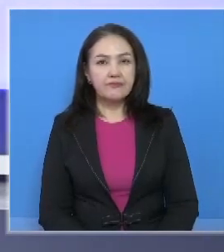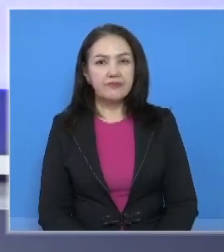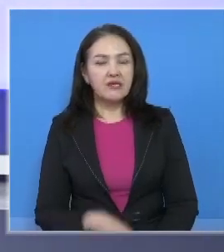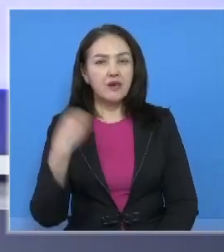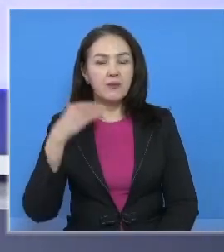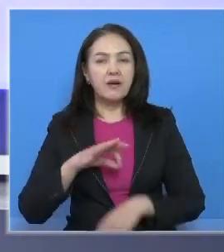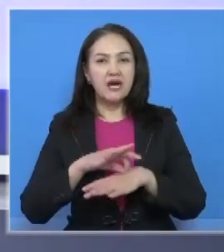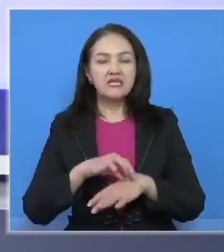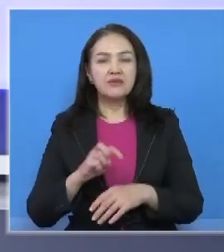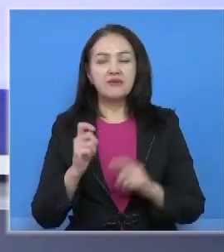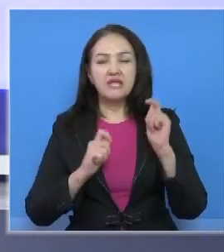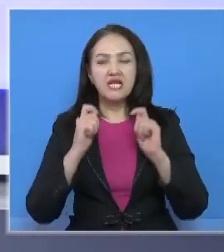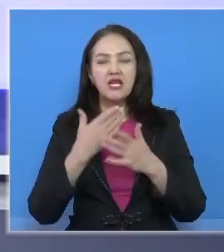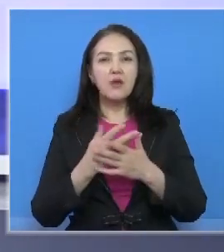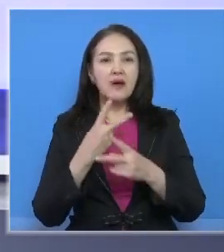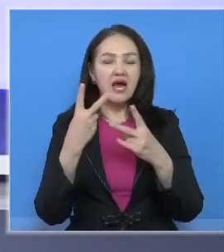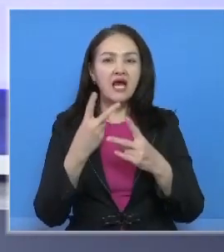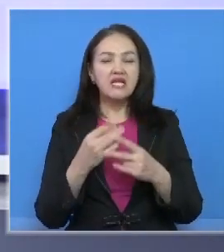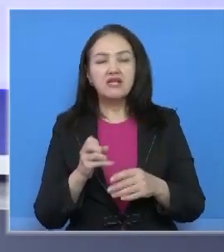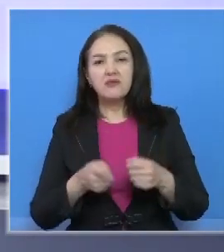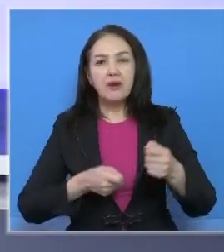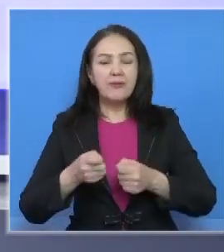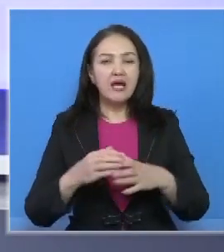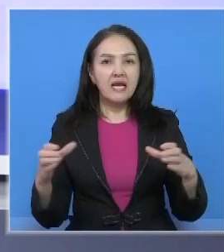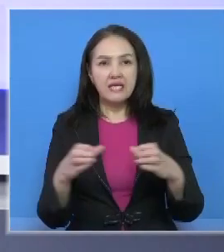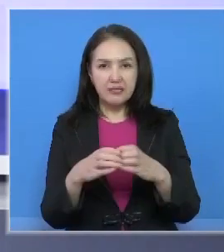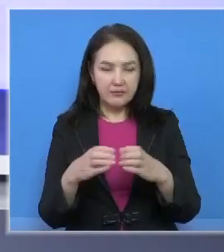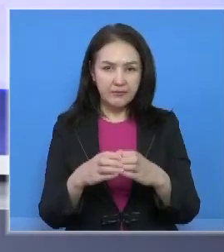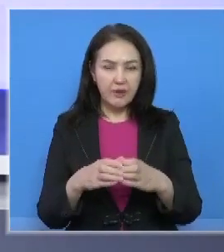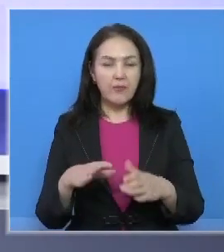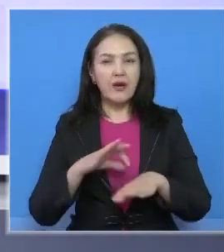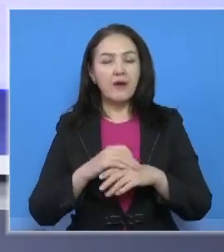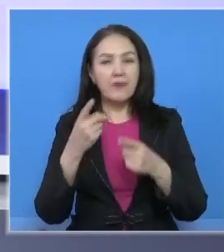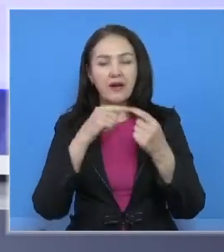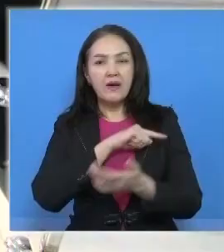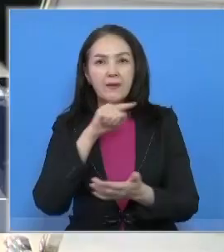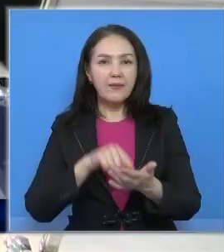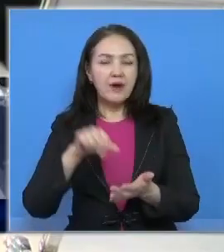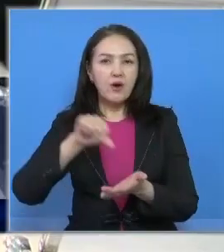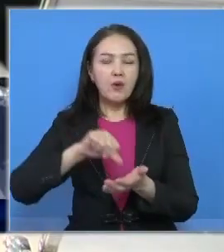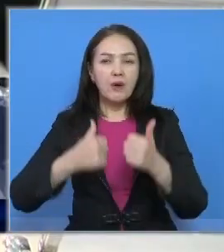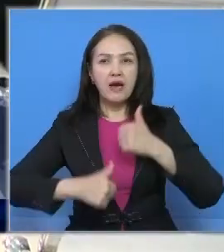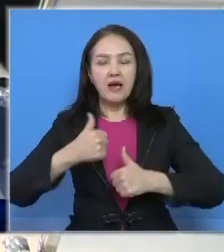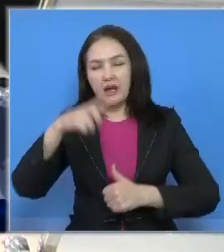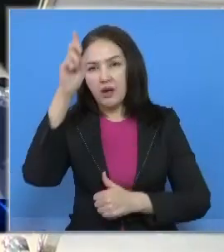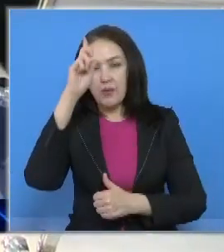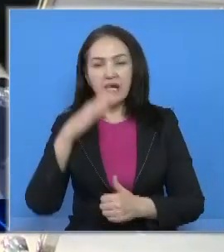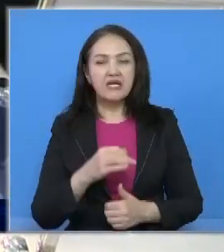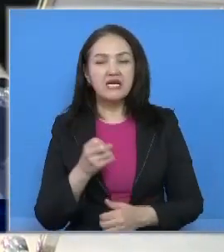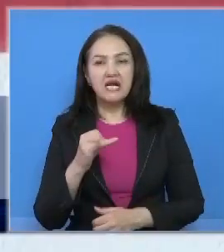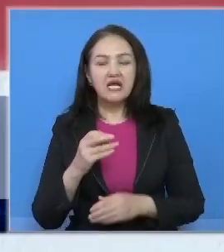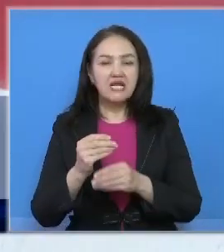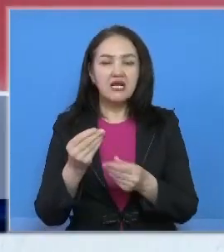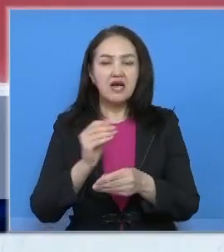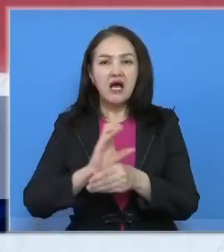в октябре прошел семинар для представителей неправительственных организаций посвященных вопросу участия в конкурсах на государственные